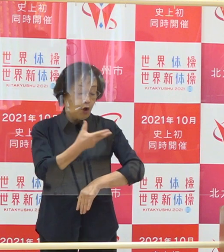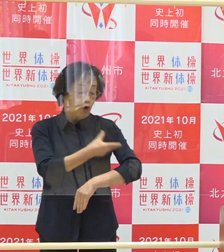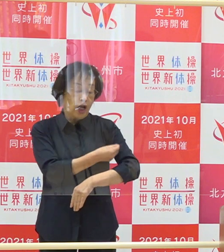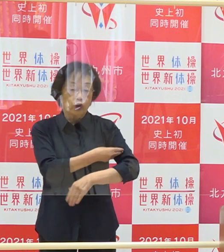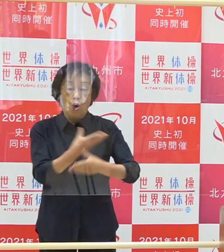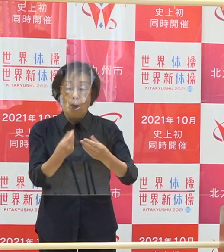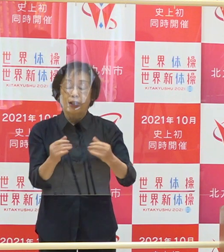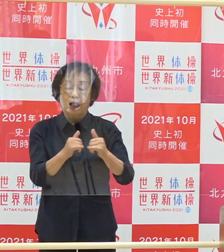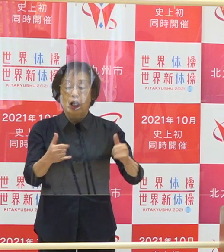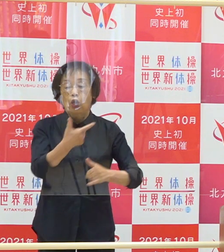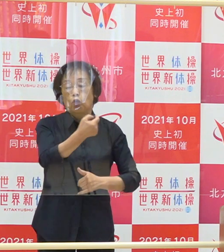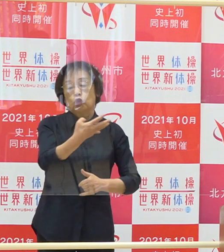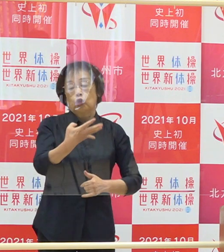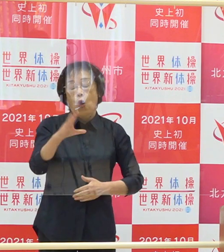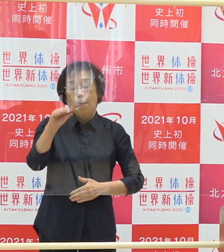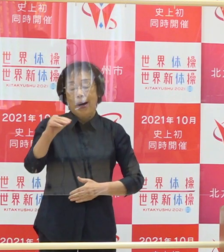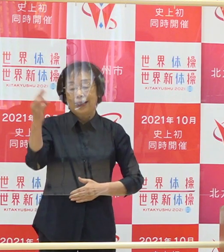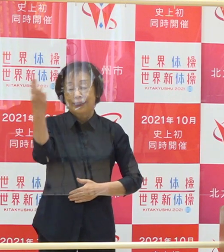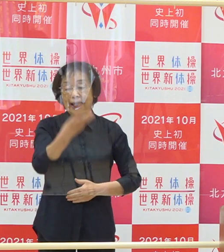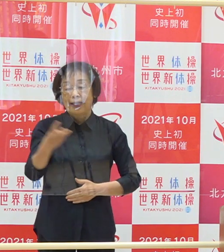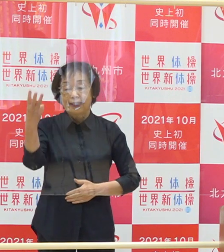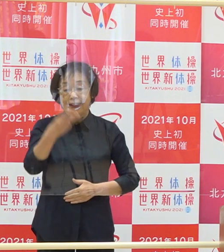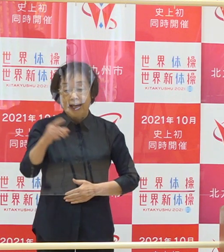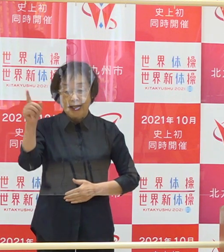方は64万3千人で